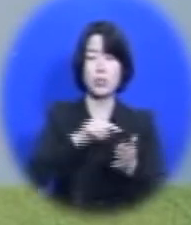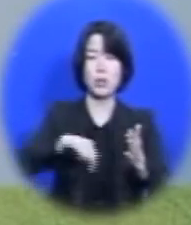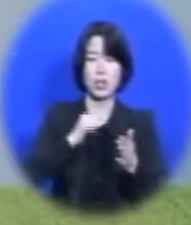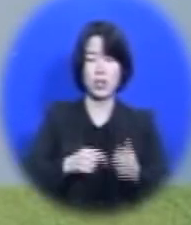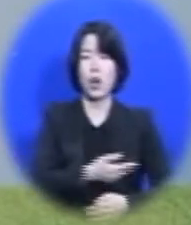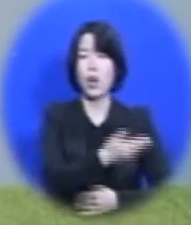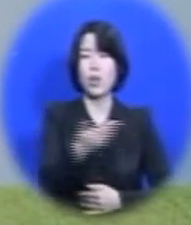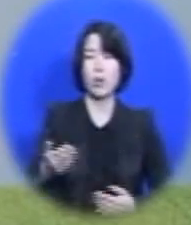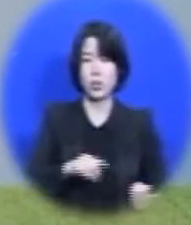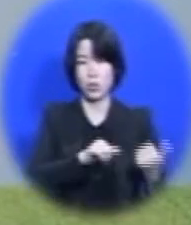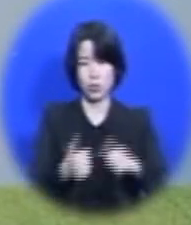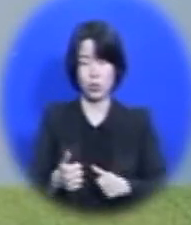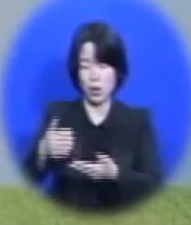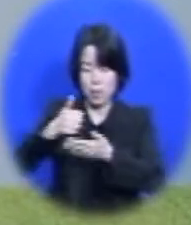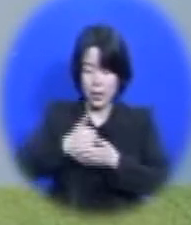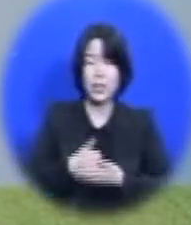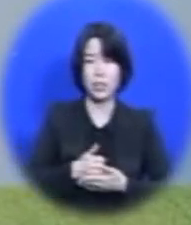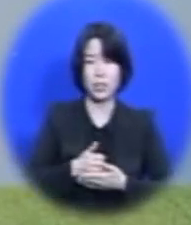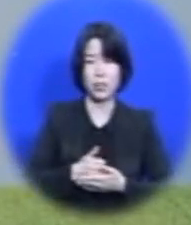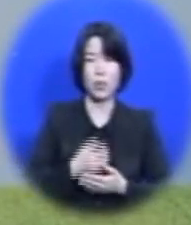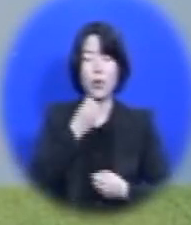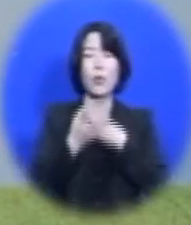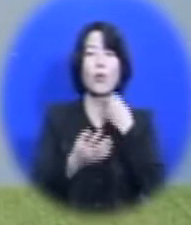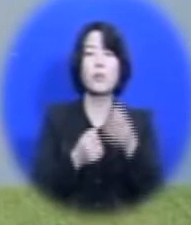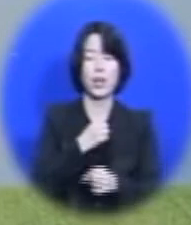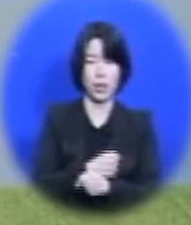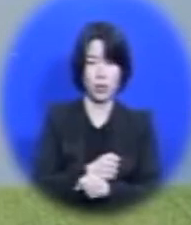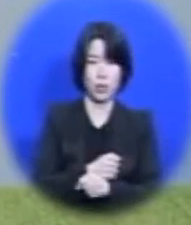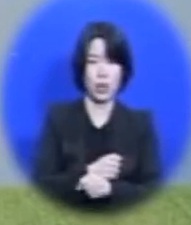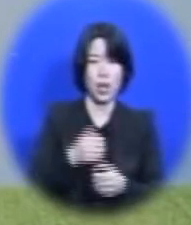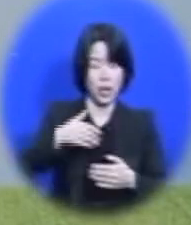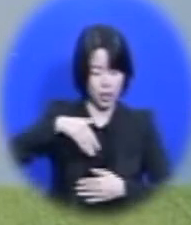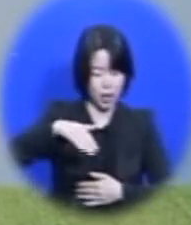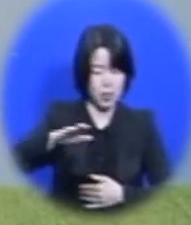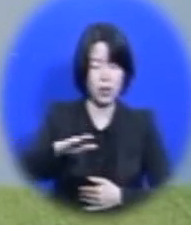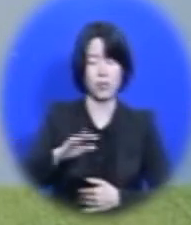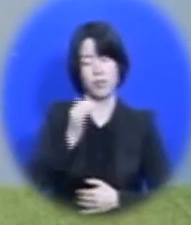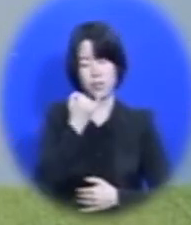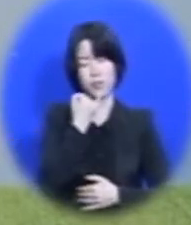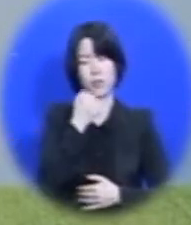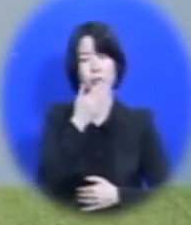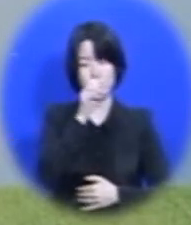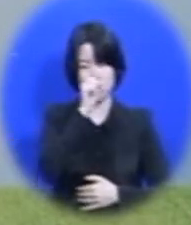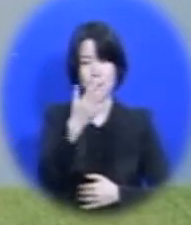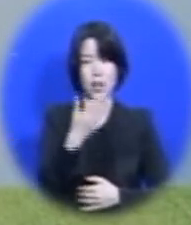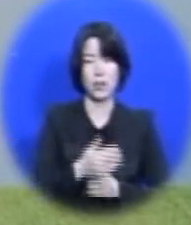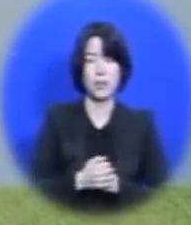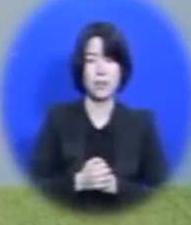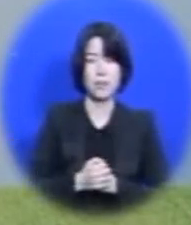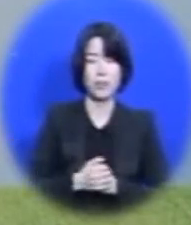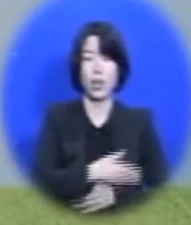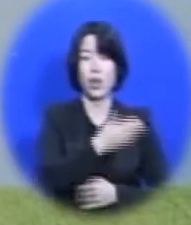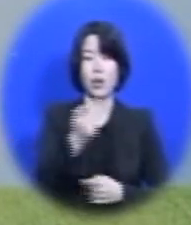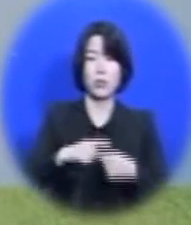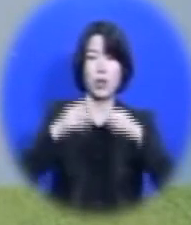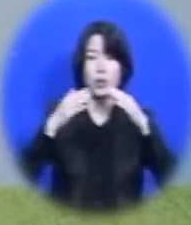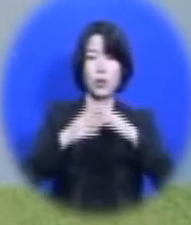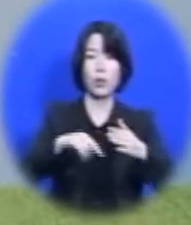여러분의 죽음을 받아들이고 고백하고 나가면 됩니다. 여러분, 우리가 교회